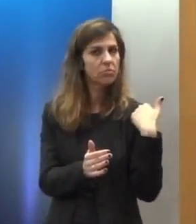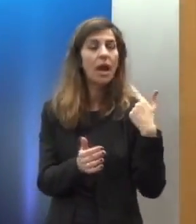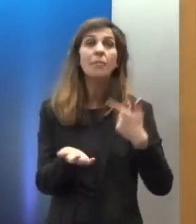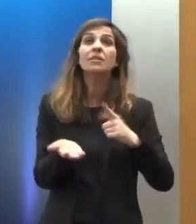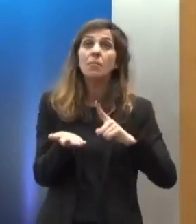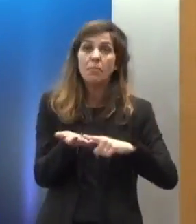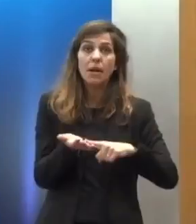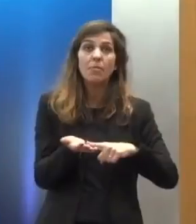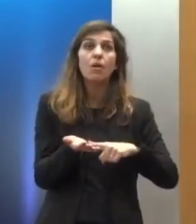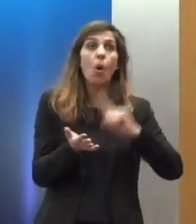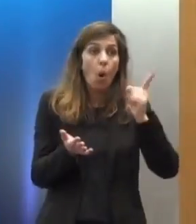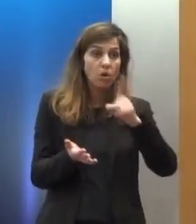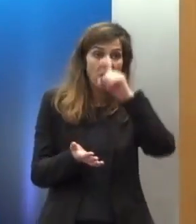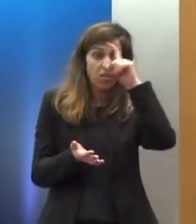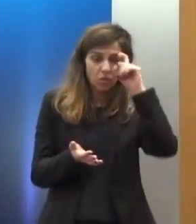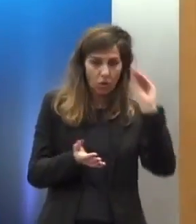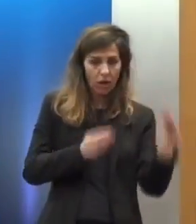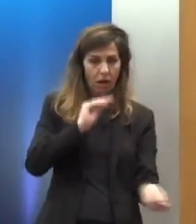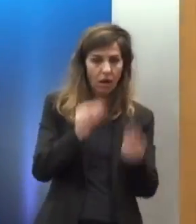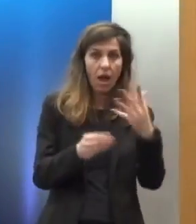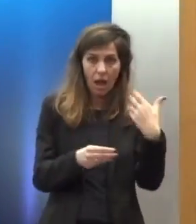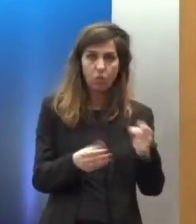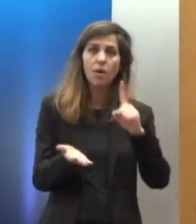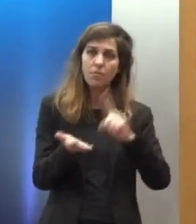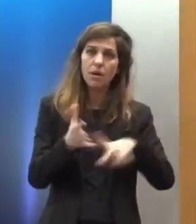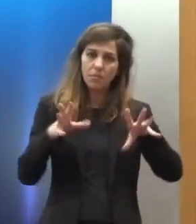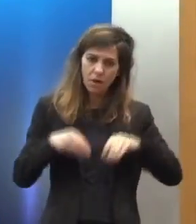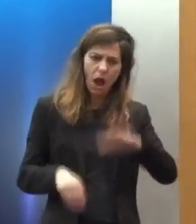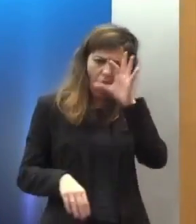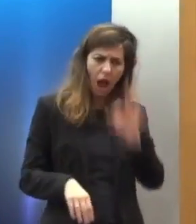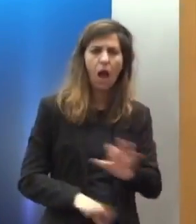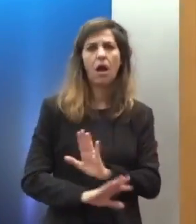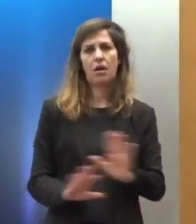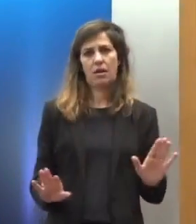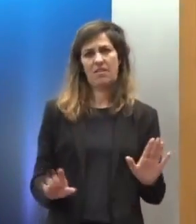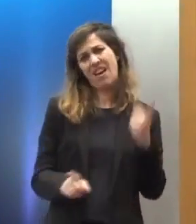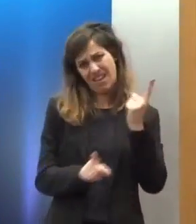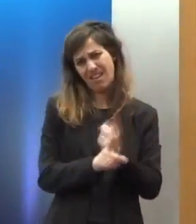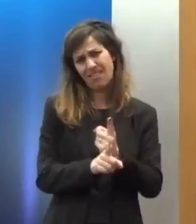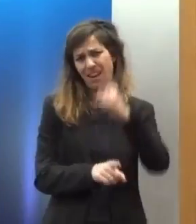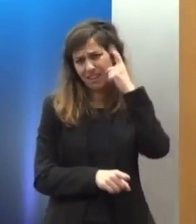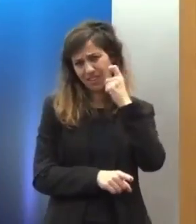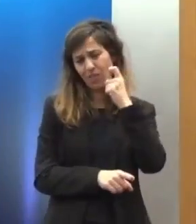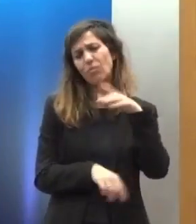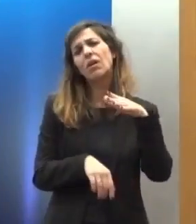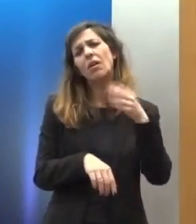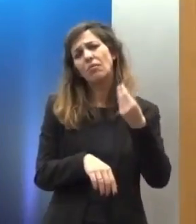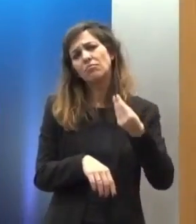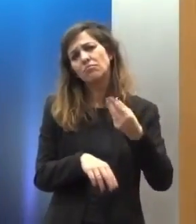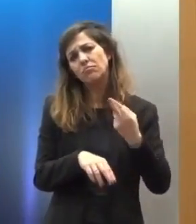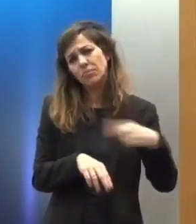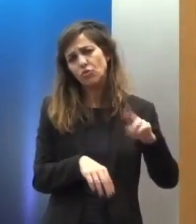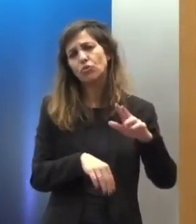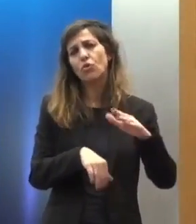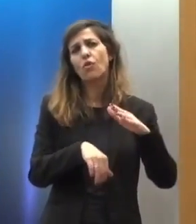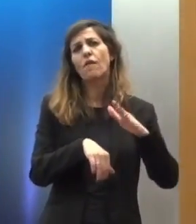και τις προκλήσεις που αντιμετωπίζουμε, με βασικότερες και χειρότερες εκείνες που συνδέονται με την οικονομική και προσφυγική και μεταναστευτική